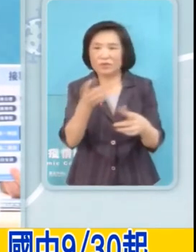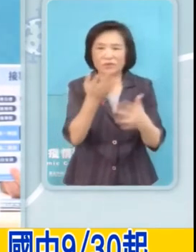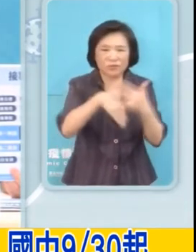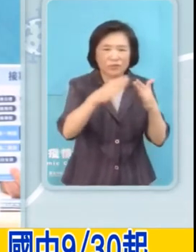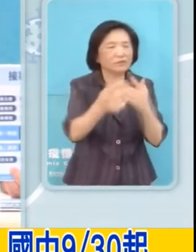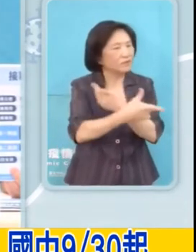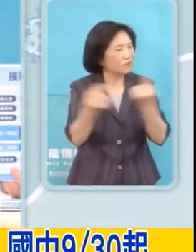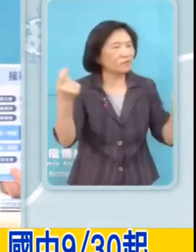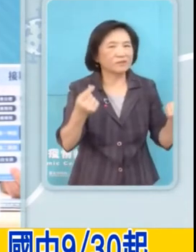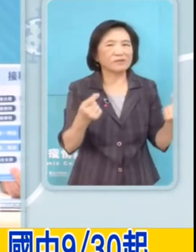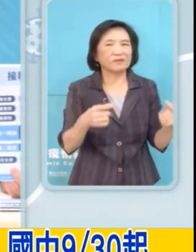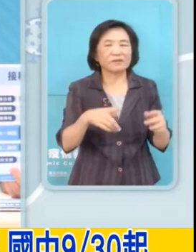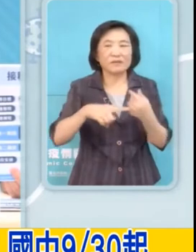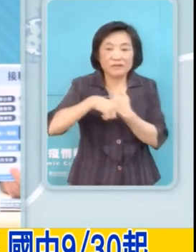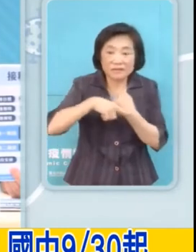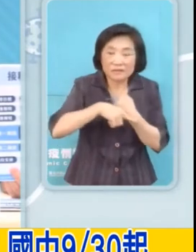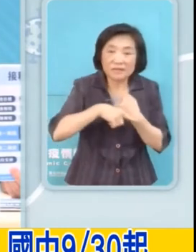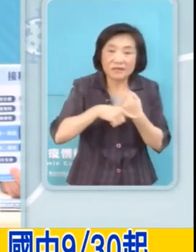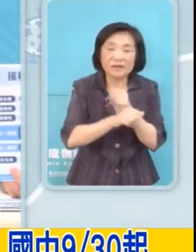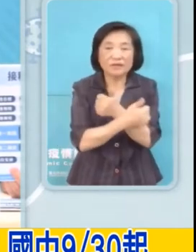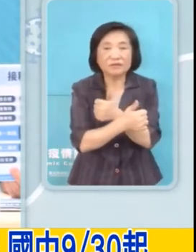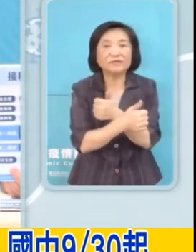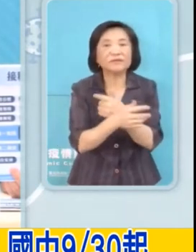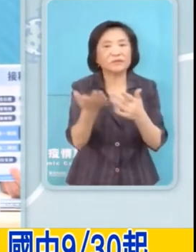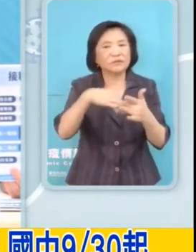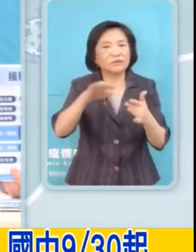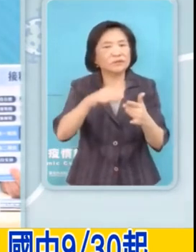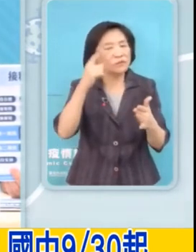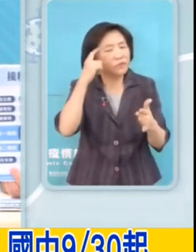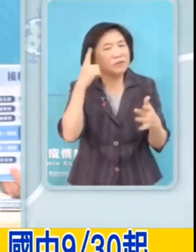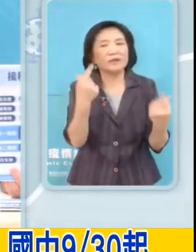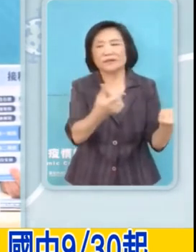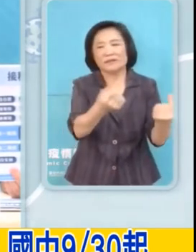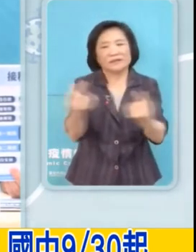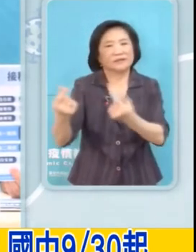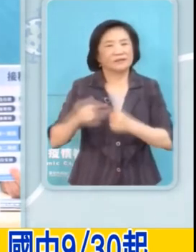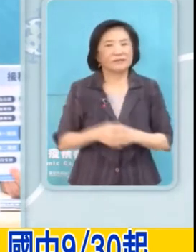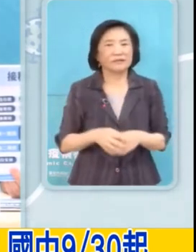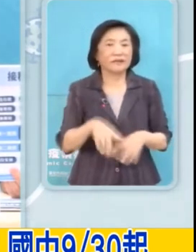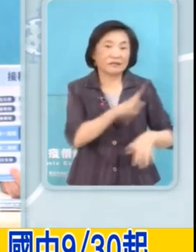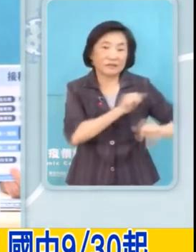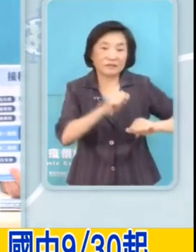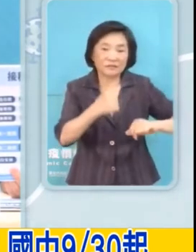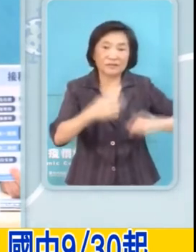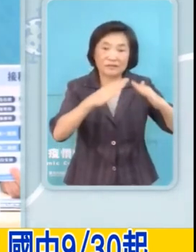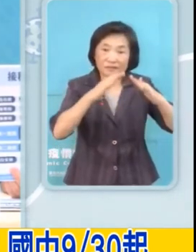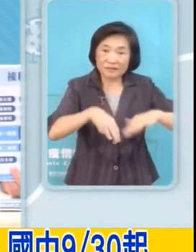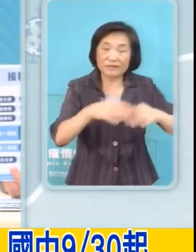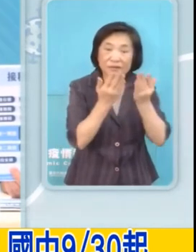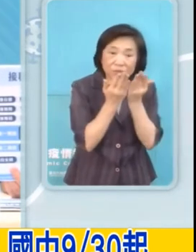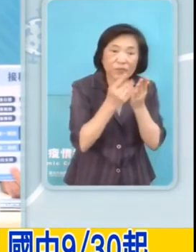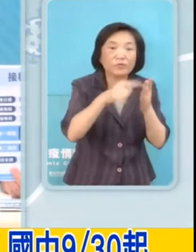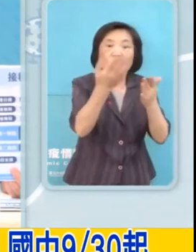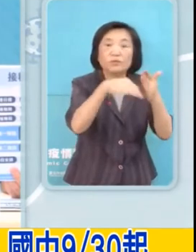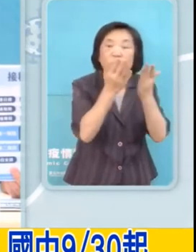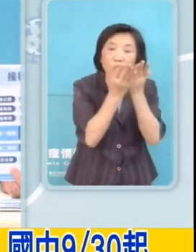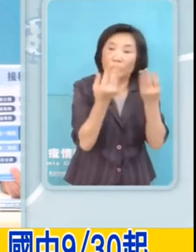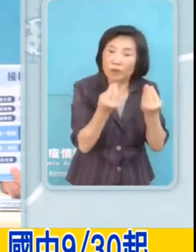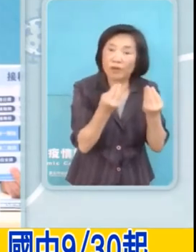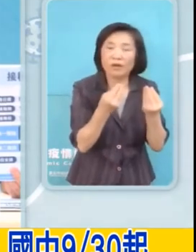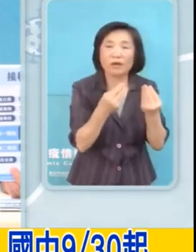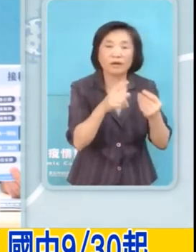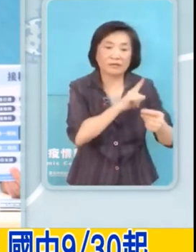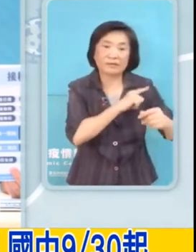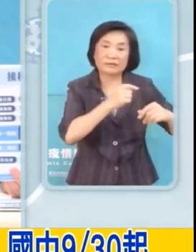理哦，实验学校也是，有学校的形态都简单。那些所谓自学在家的啦，那些要怎么处理？这我们到时候